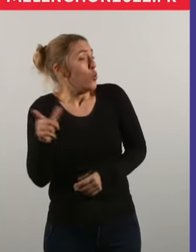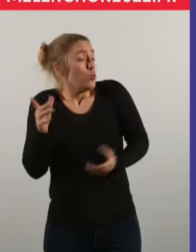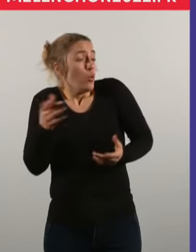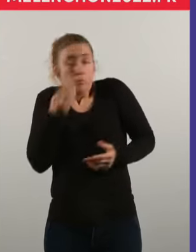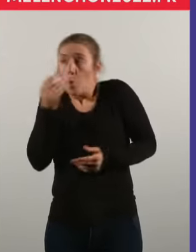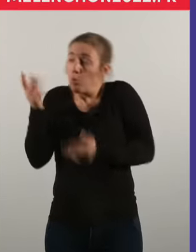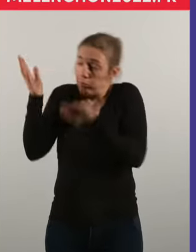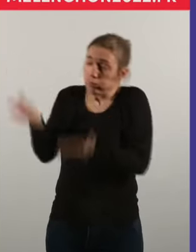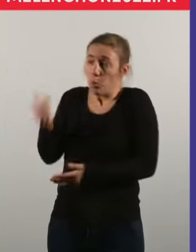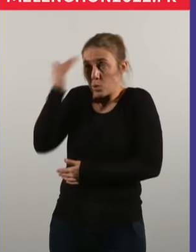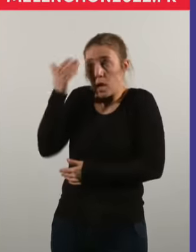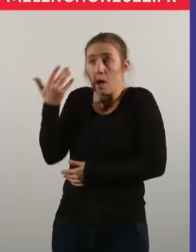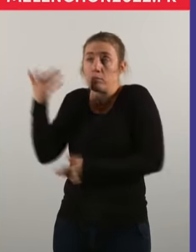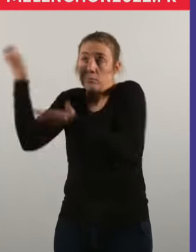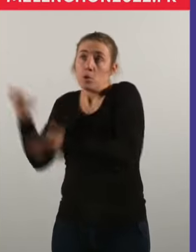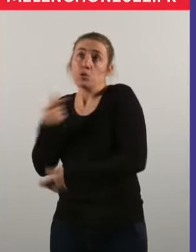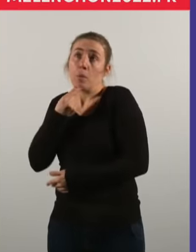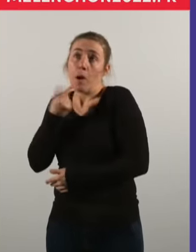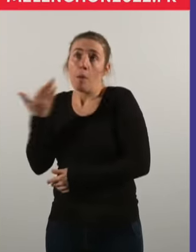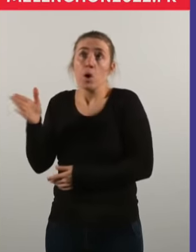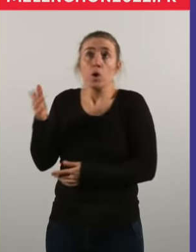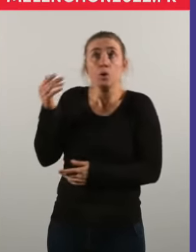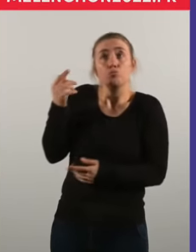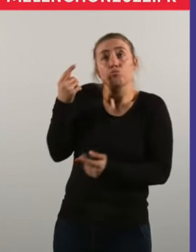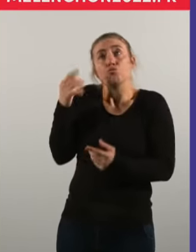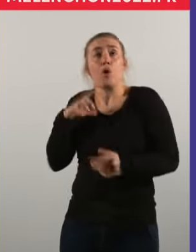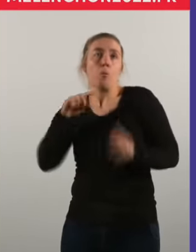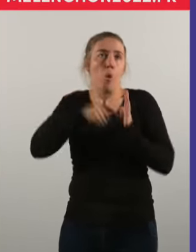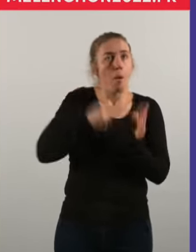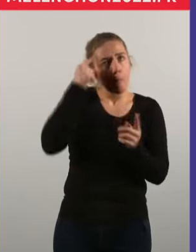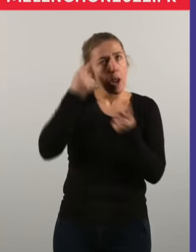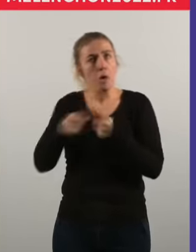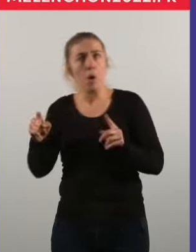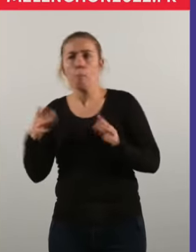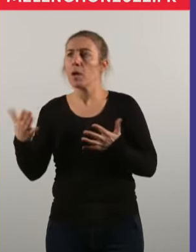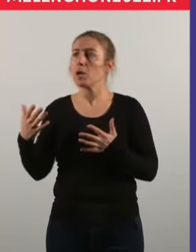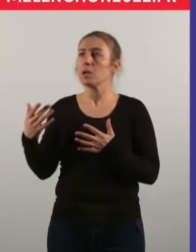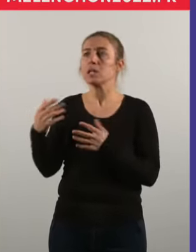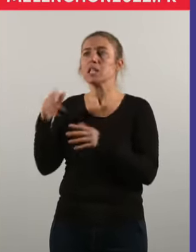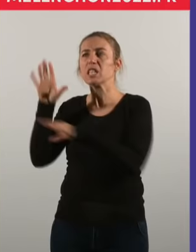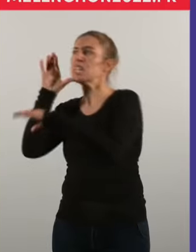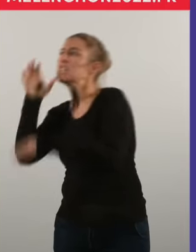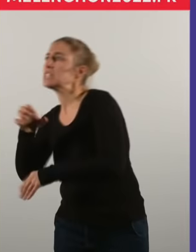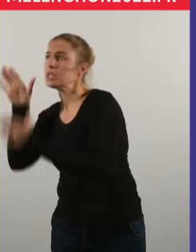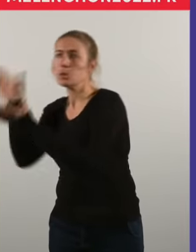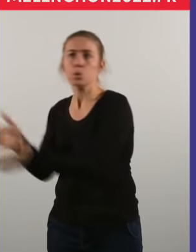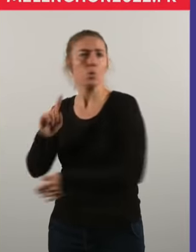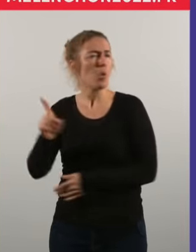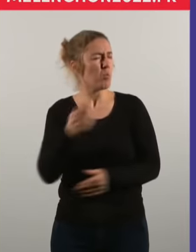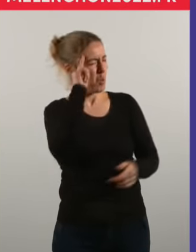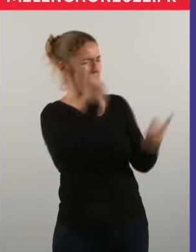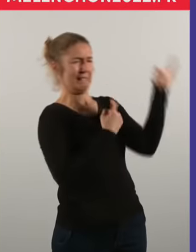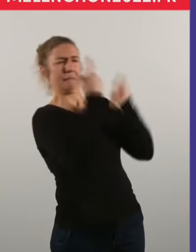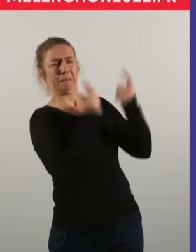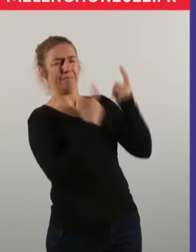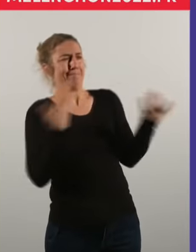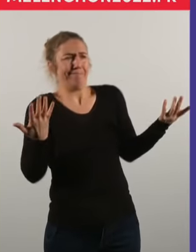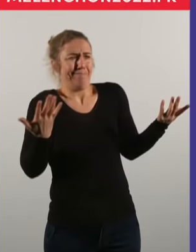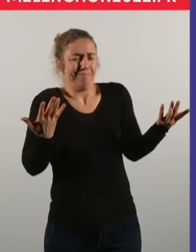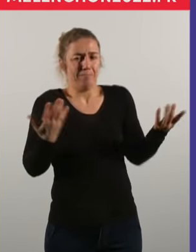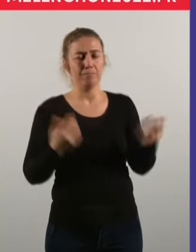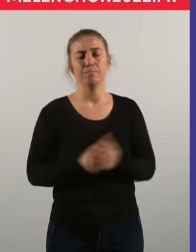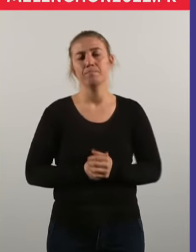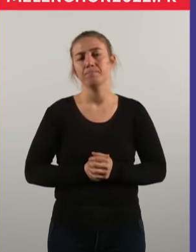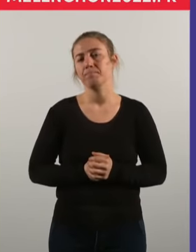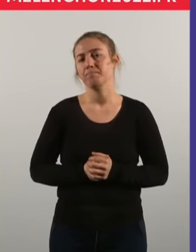d'accord. Mais ça n'empêche pas qu'on se supporte bien. C'est pas le sujet. Pourquoi ils viennent me saouler avec ça? Pour arriver à dire, vous comprenez, c'est